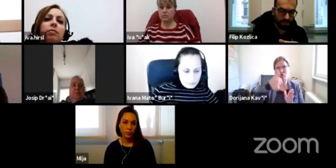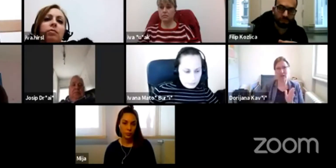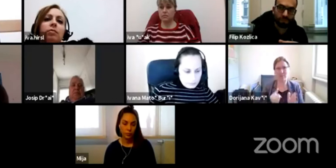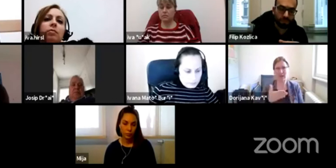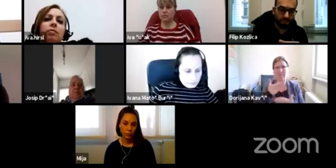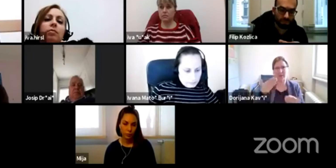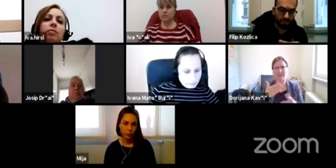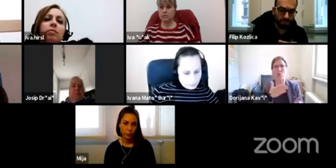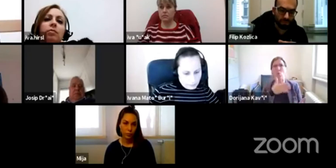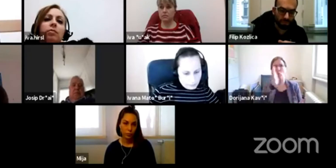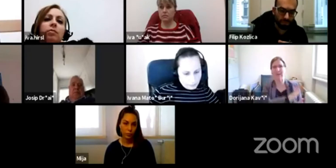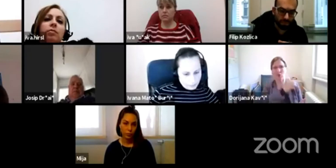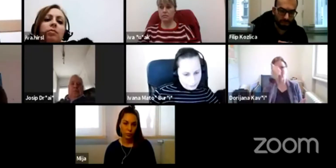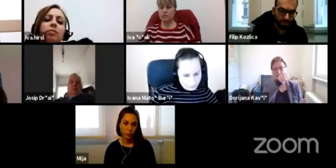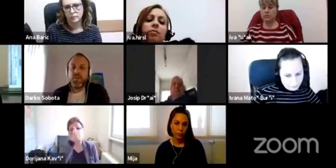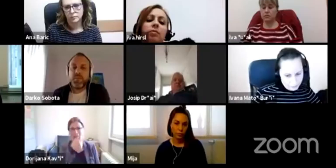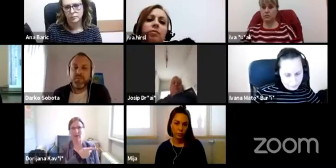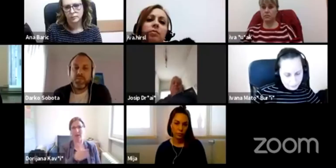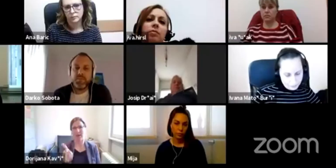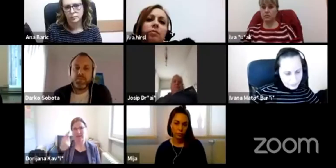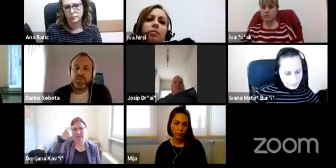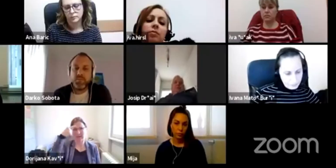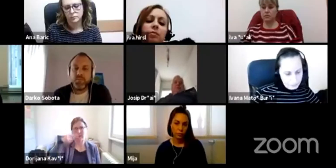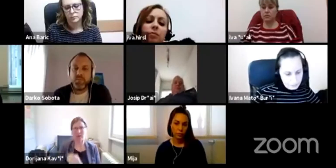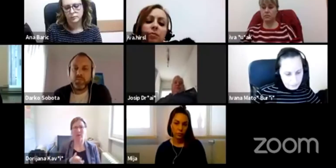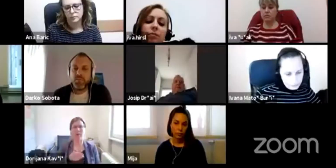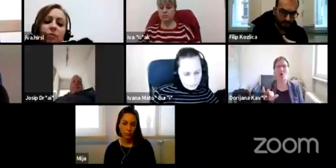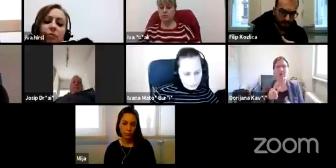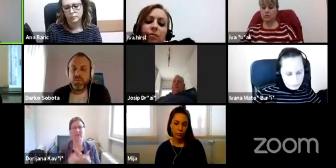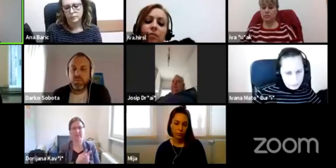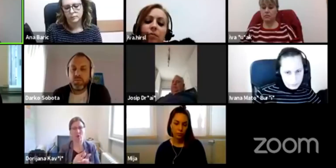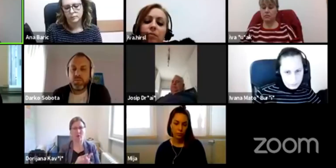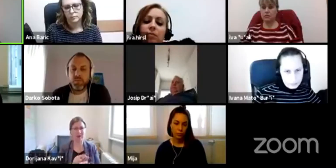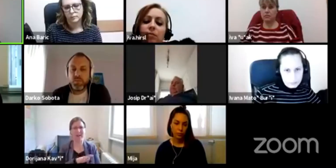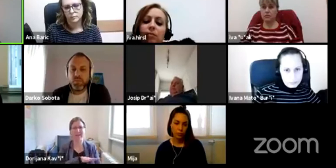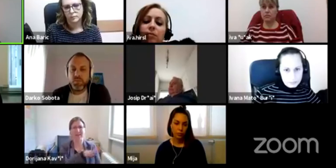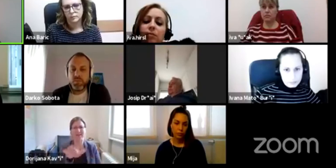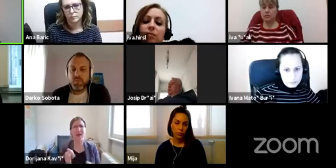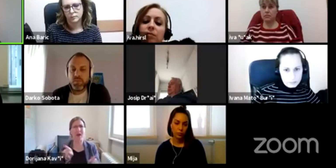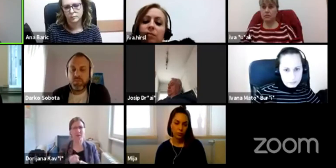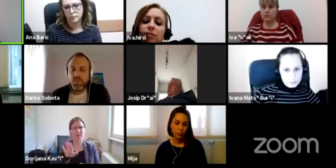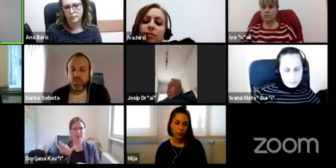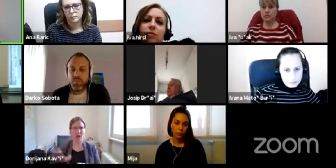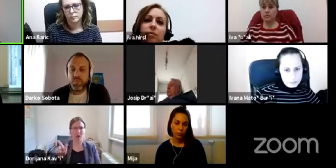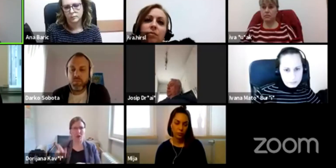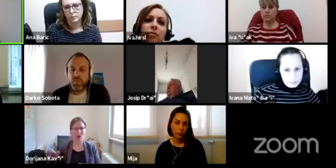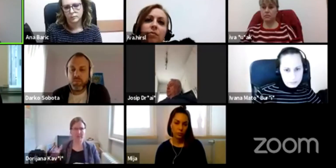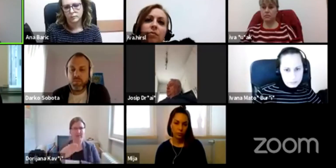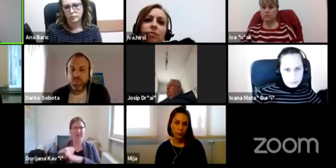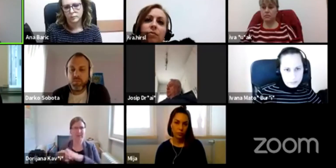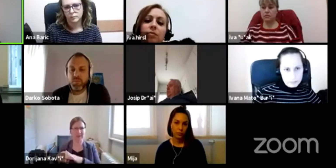što znate, ovo su izazovna vremena za sve, a kamole ne za osobe sa invaliditetom, osim što je, znači, taj nesretni COVID nas